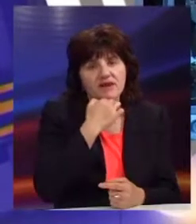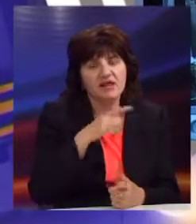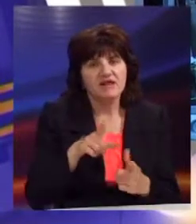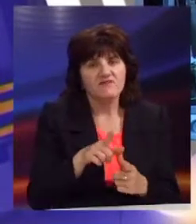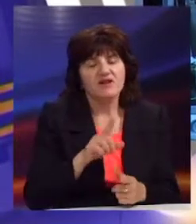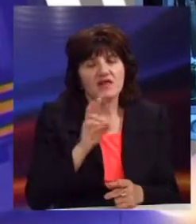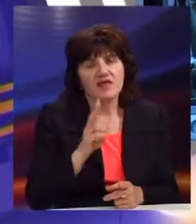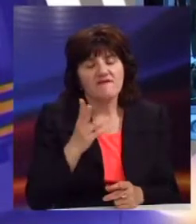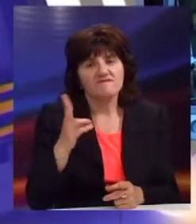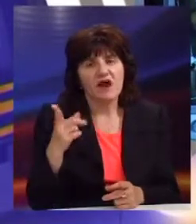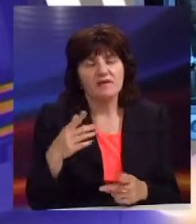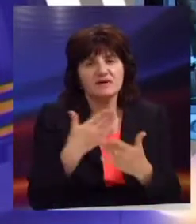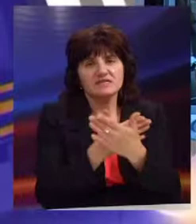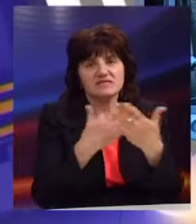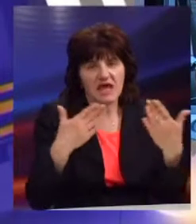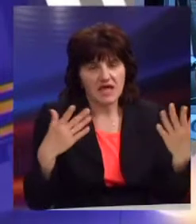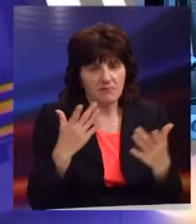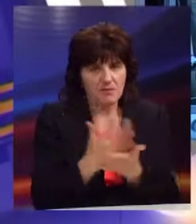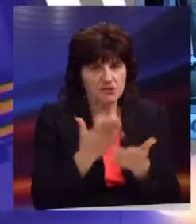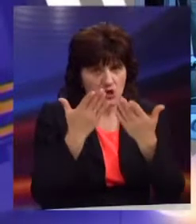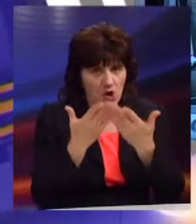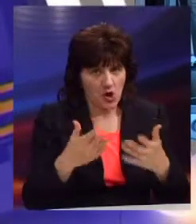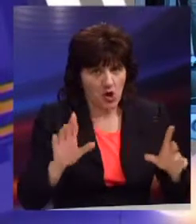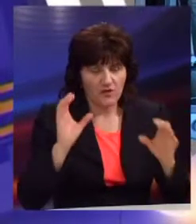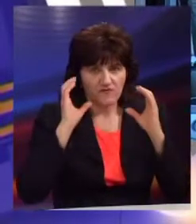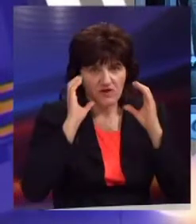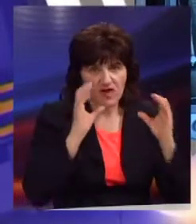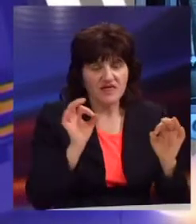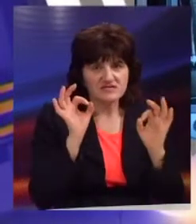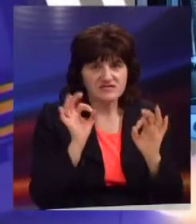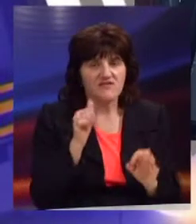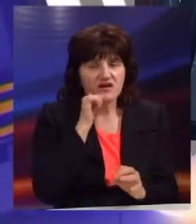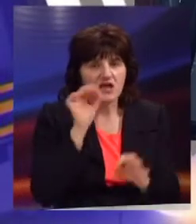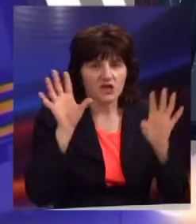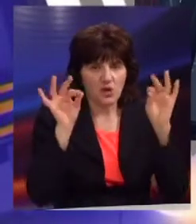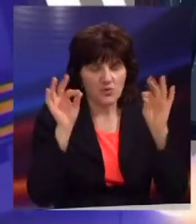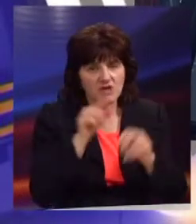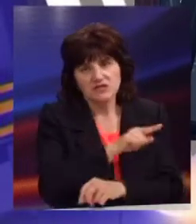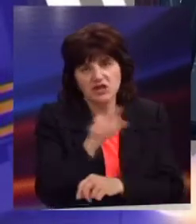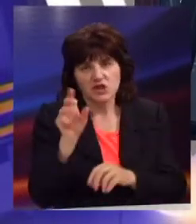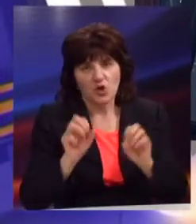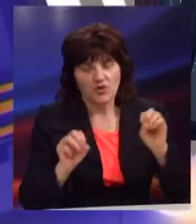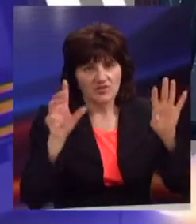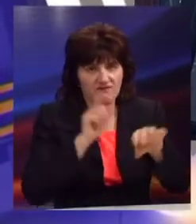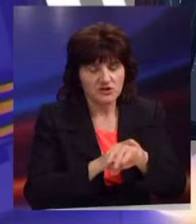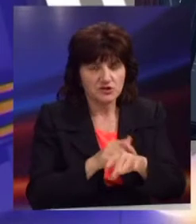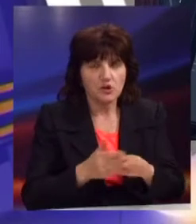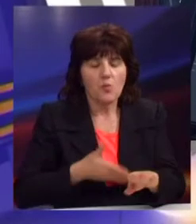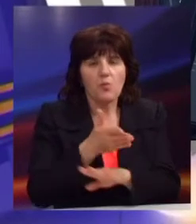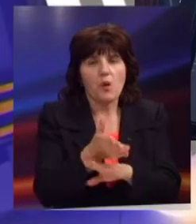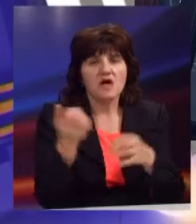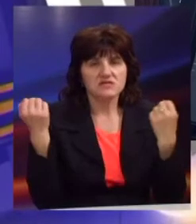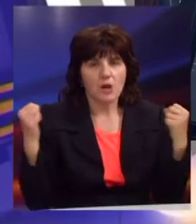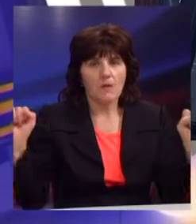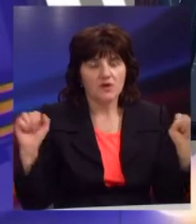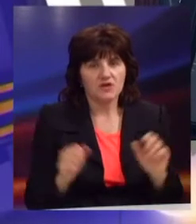Regionalna privredna komora Subotica i VLEND sajmovi. Sajam će biti otvoren za posetioce svakog dana od 10 do 19 časova, a ulaz